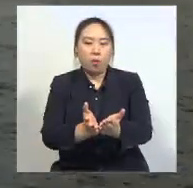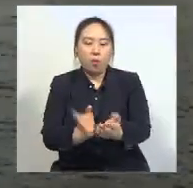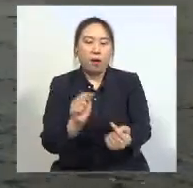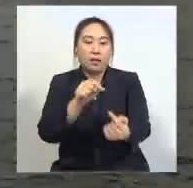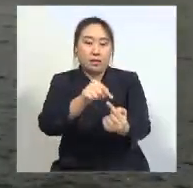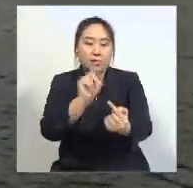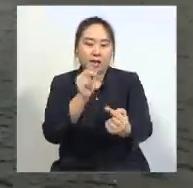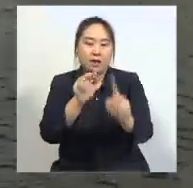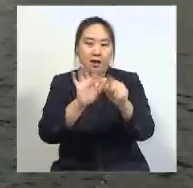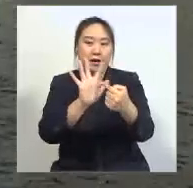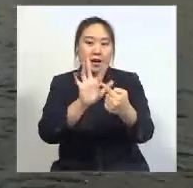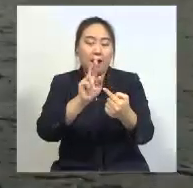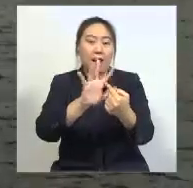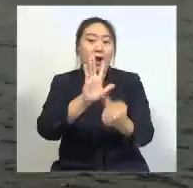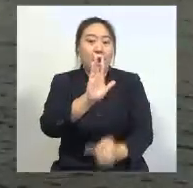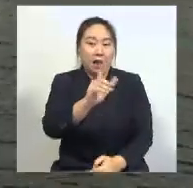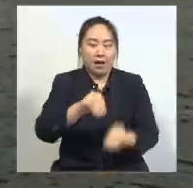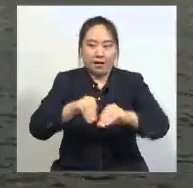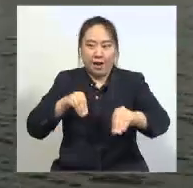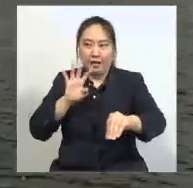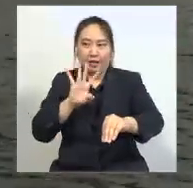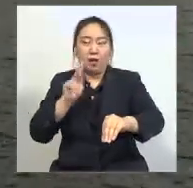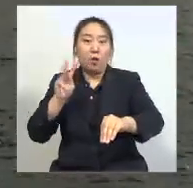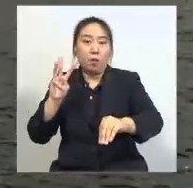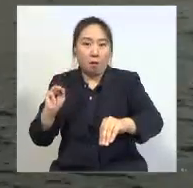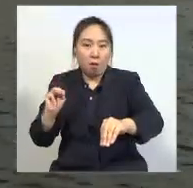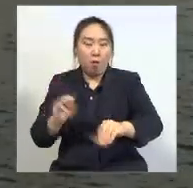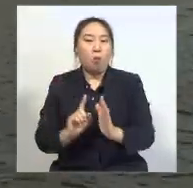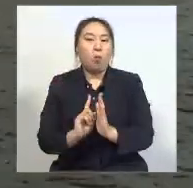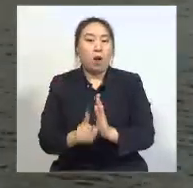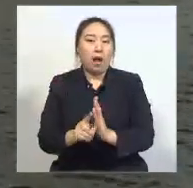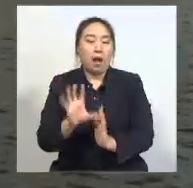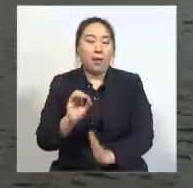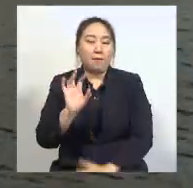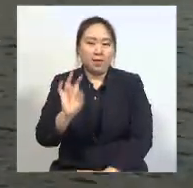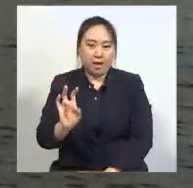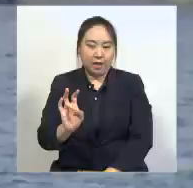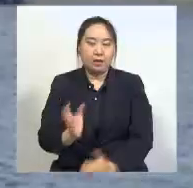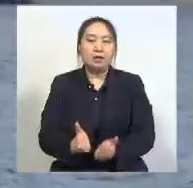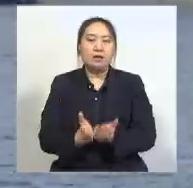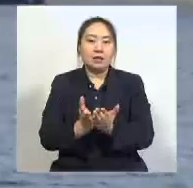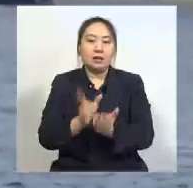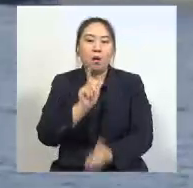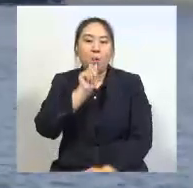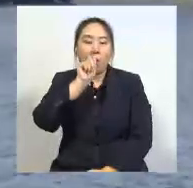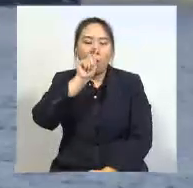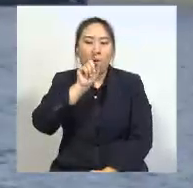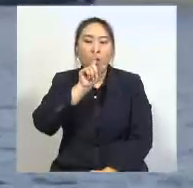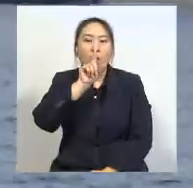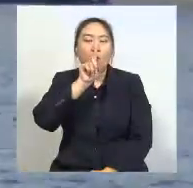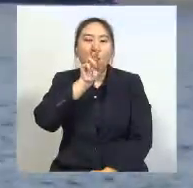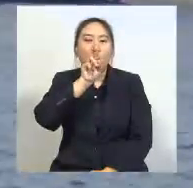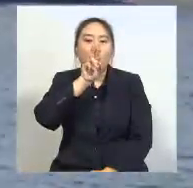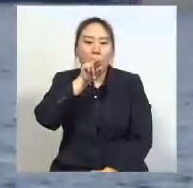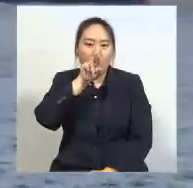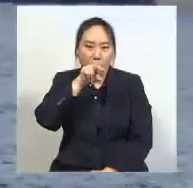างประมาณ4กิโลเมตรหลังจากใช้เวลารวม57นาทีขบวนเรือพระที่นั่งสุพรรณหงส์และเรือพระที่นั่งอเ